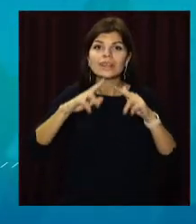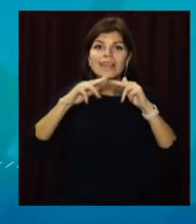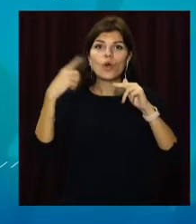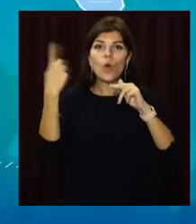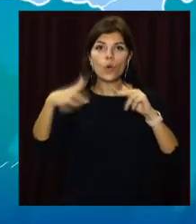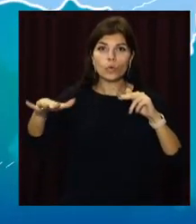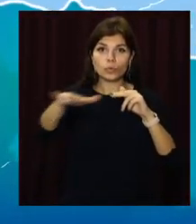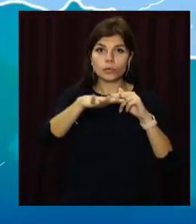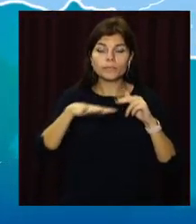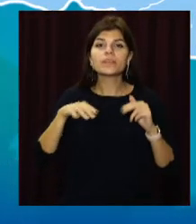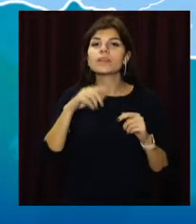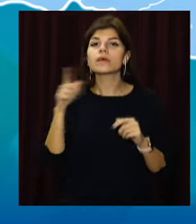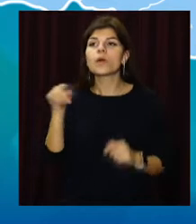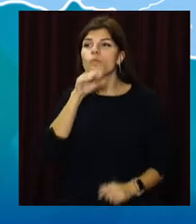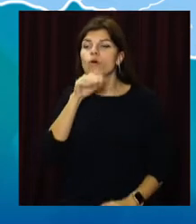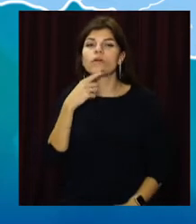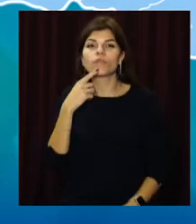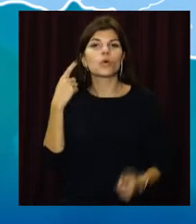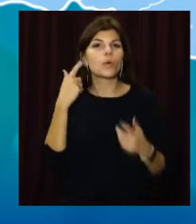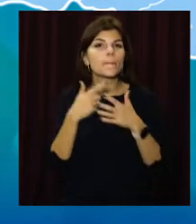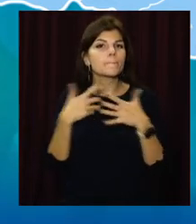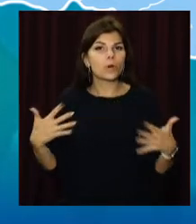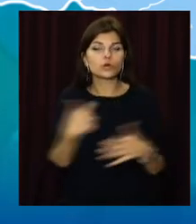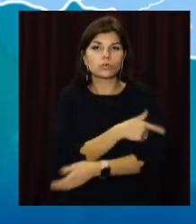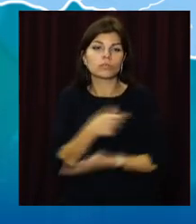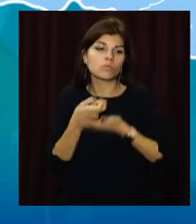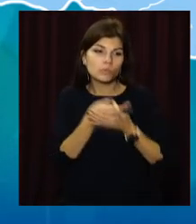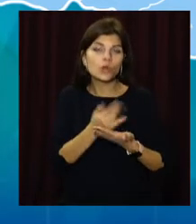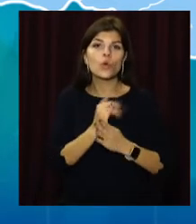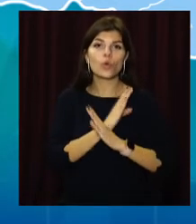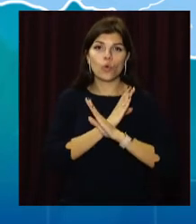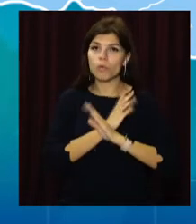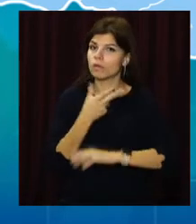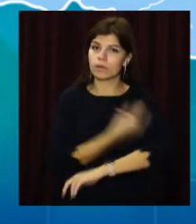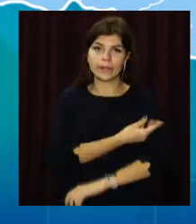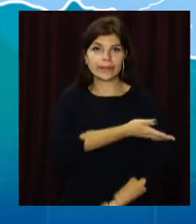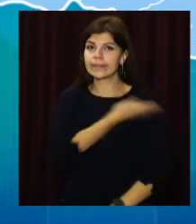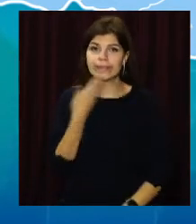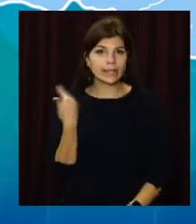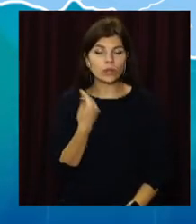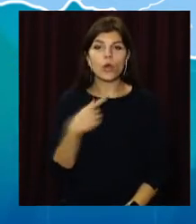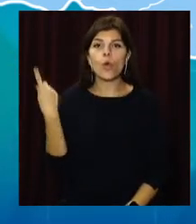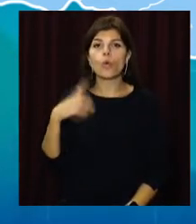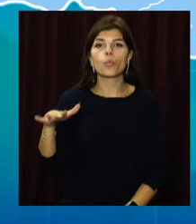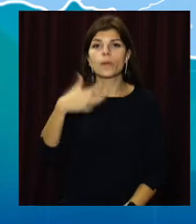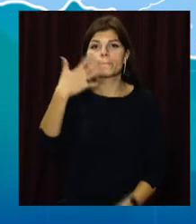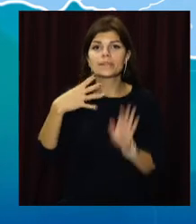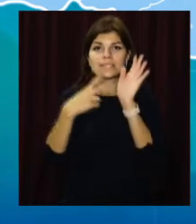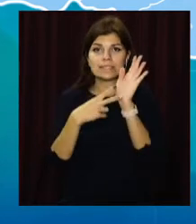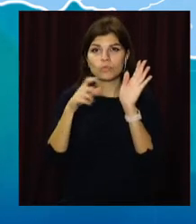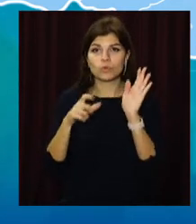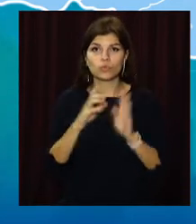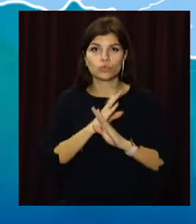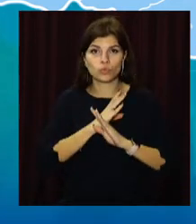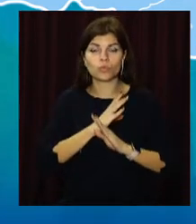За інформацією фахівців, переважна більшість ушпиталених та померлих не щеплені. В області померли 57